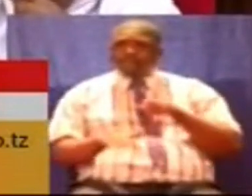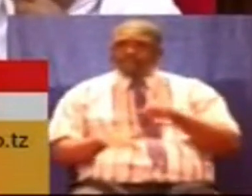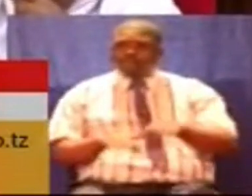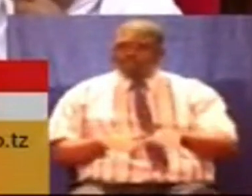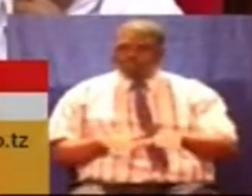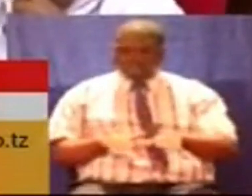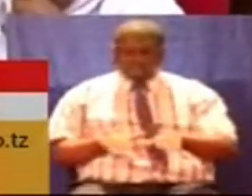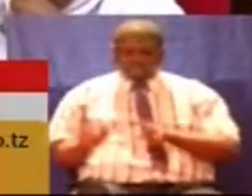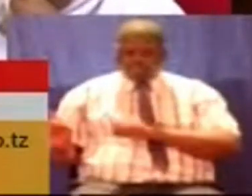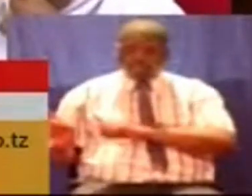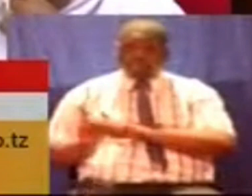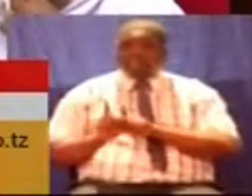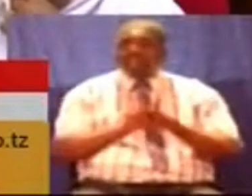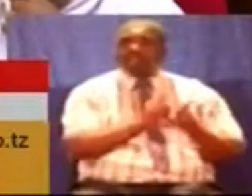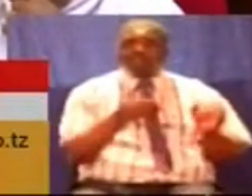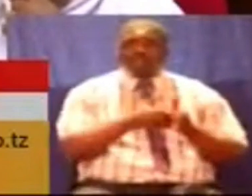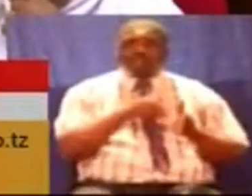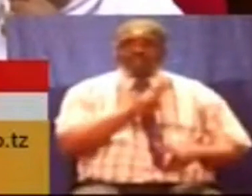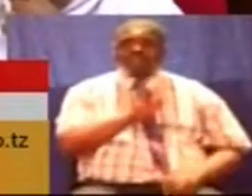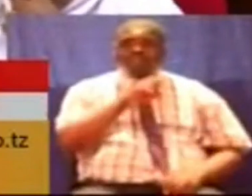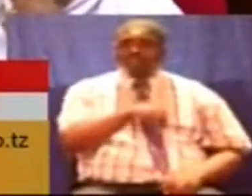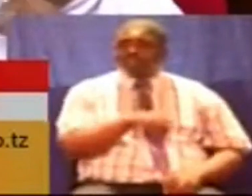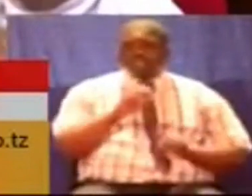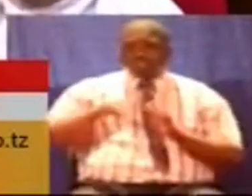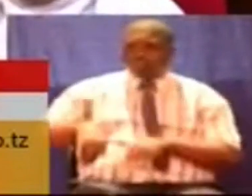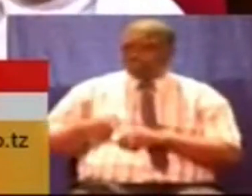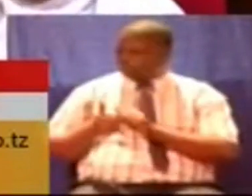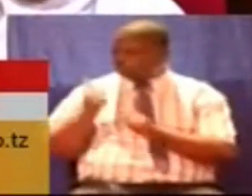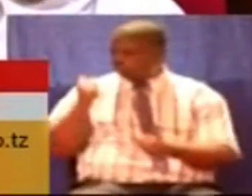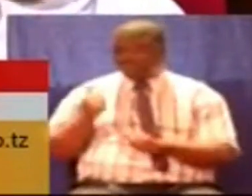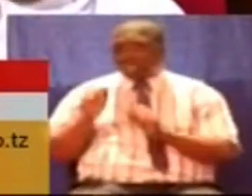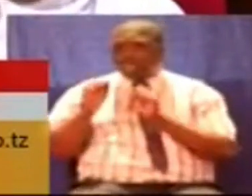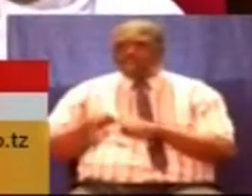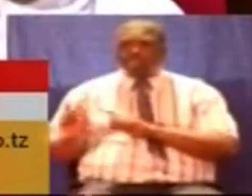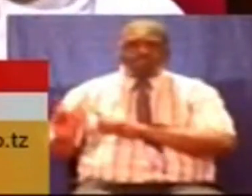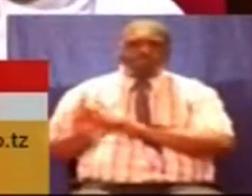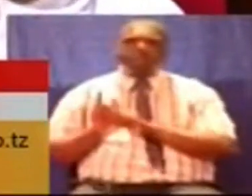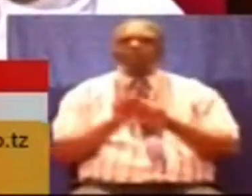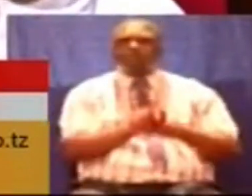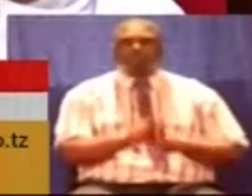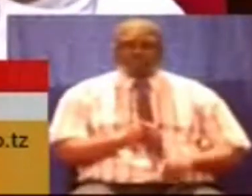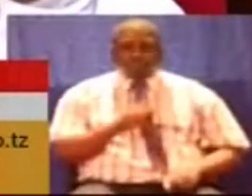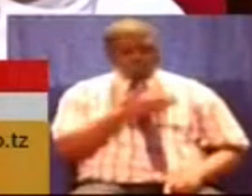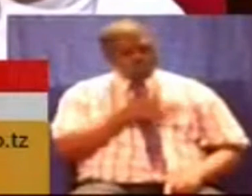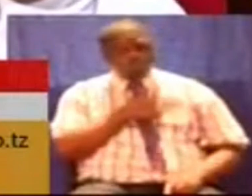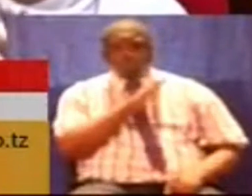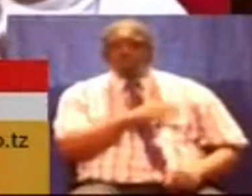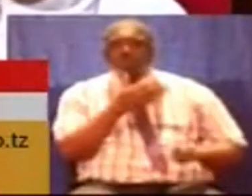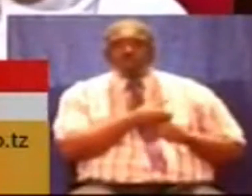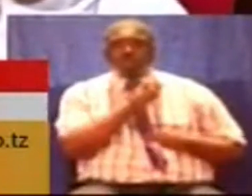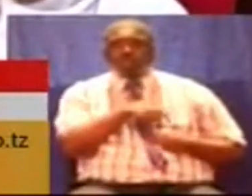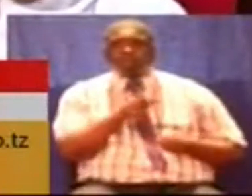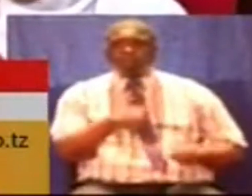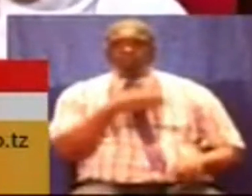huruma kwa wili ziki, lazima nimhurumie, siwezi nikamwacha nyuma, lazima niende naye. Mwenyezi Mungu huruma yako, na wewe utapata watu wa